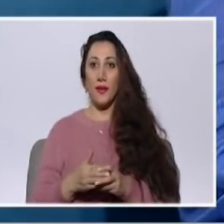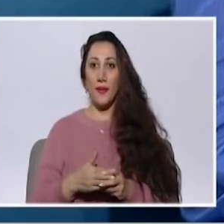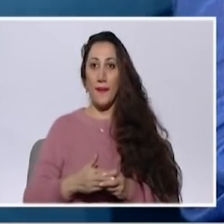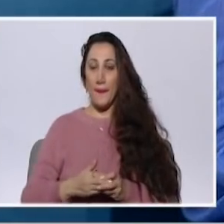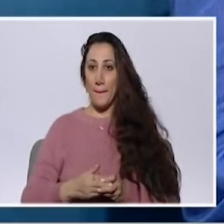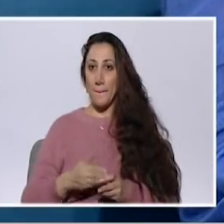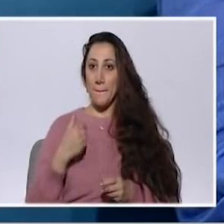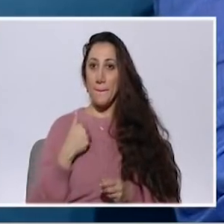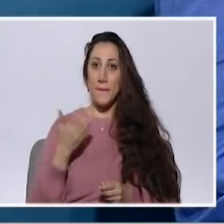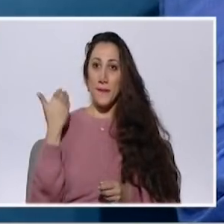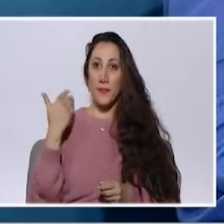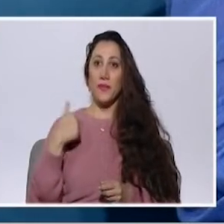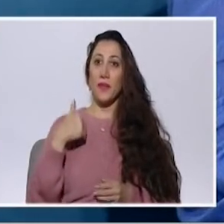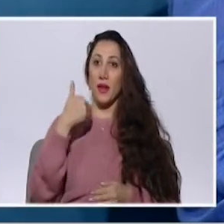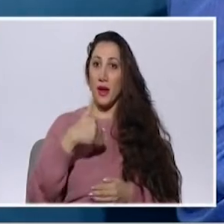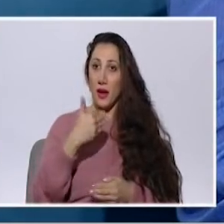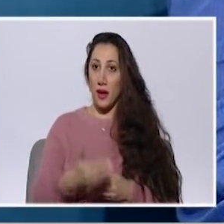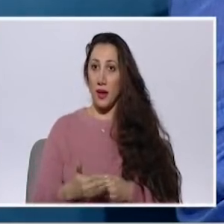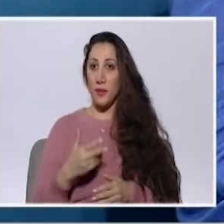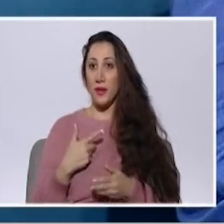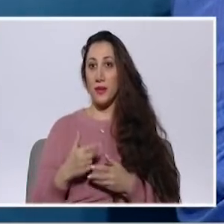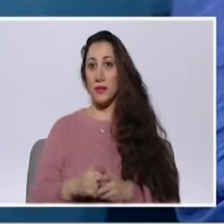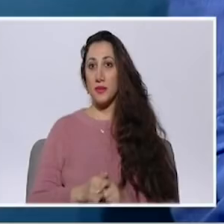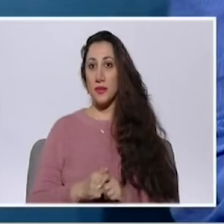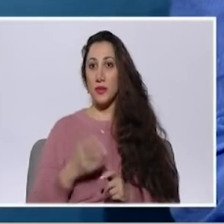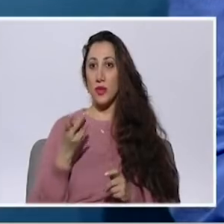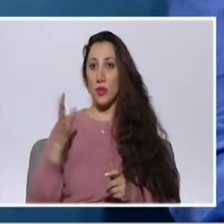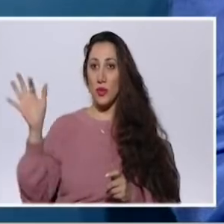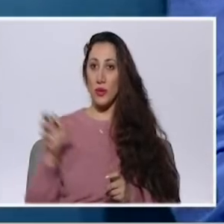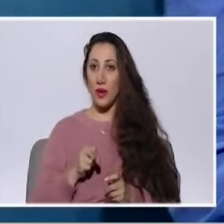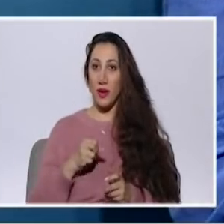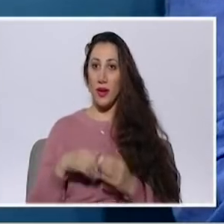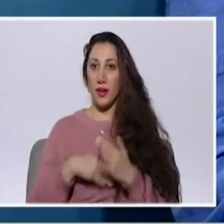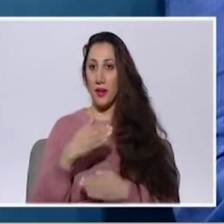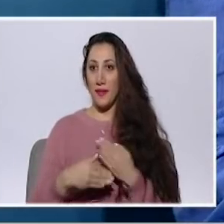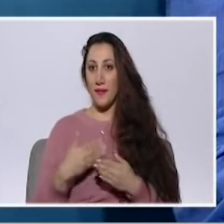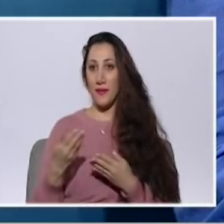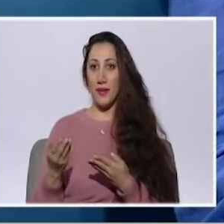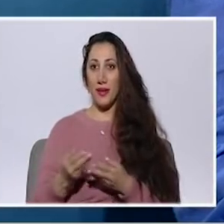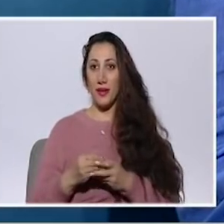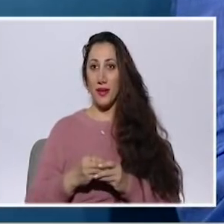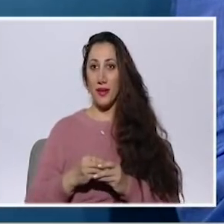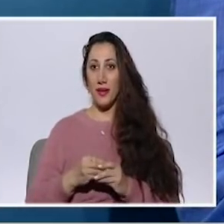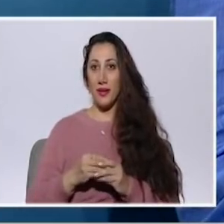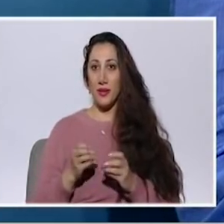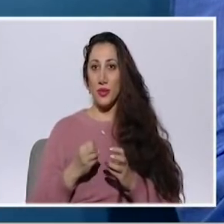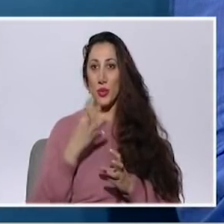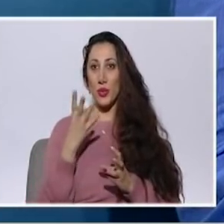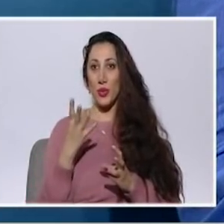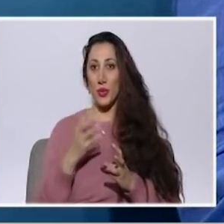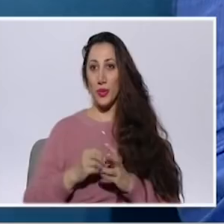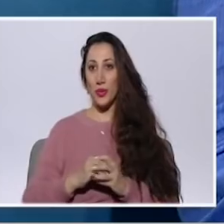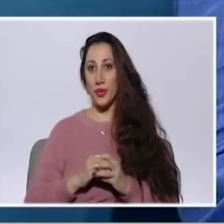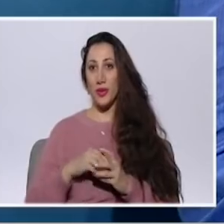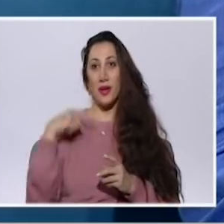كنت مقدمه على موضوع الحقن المجاري، فلقيت جوزي جايب لي لفه وكلها نور، يعني